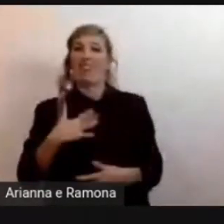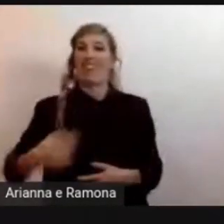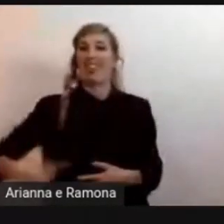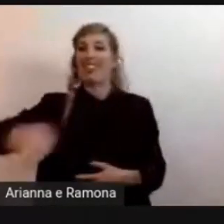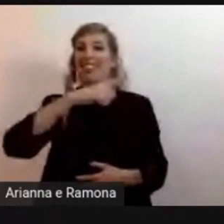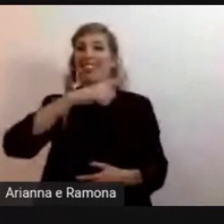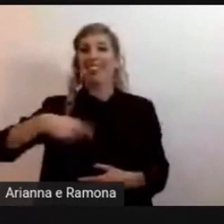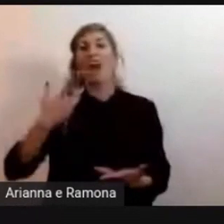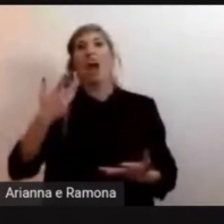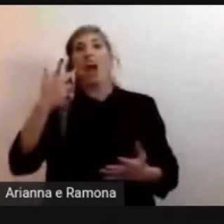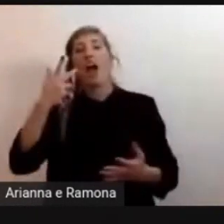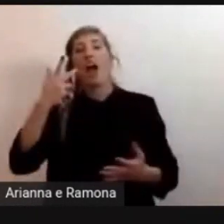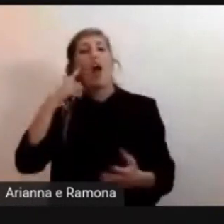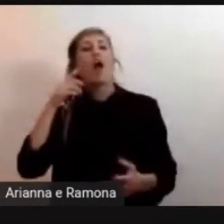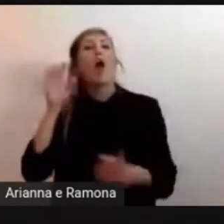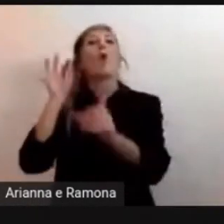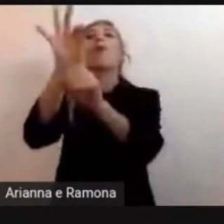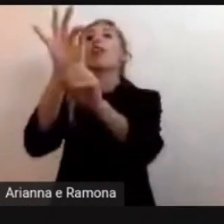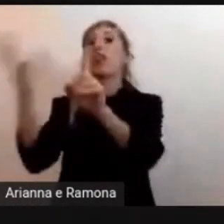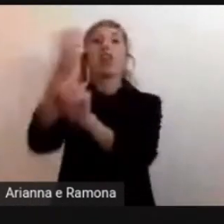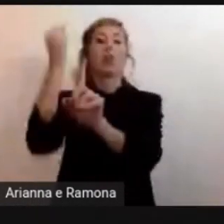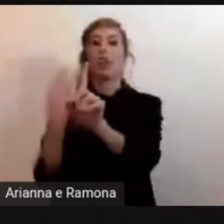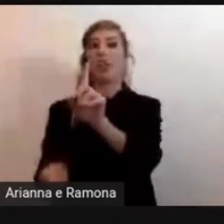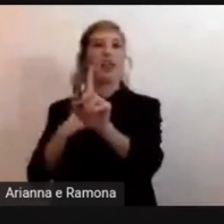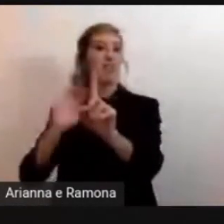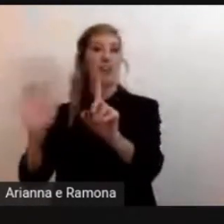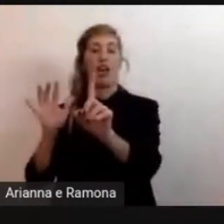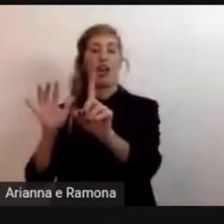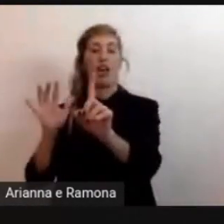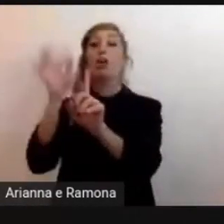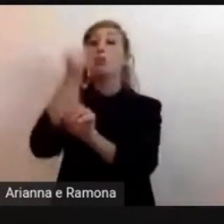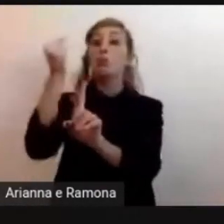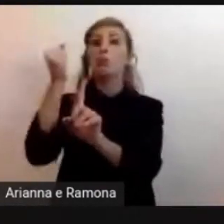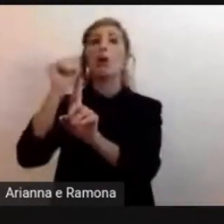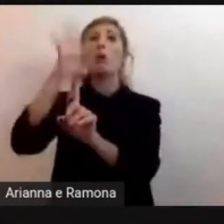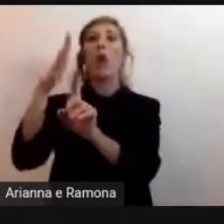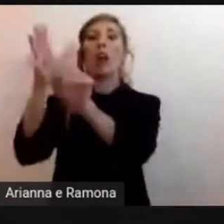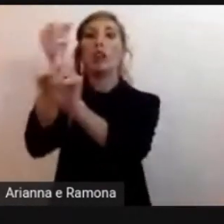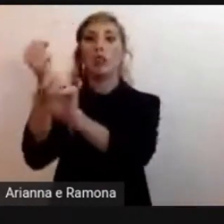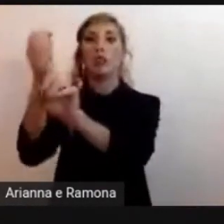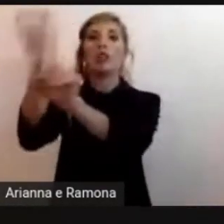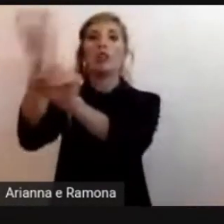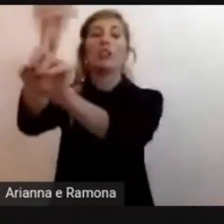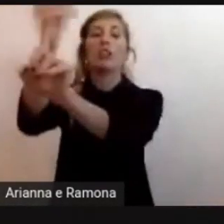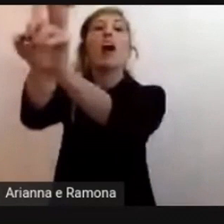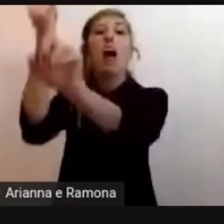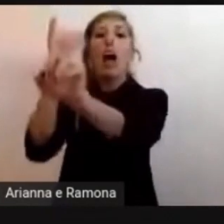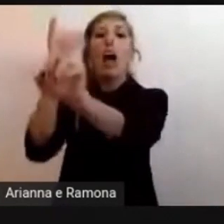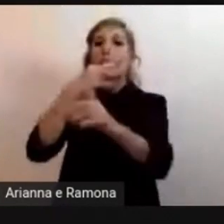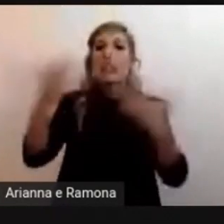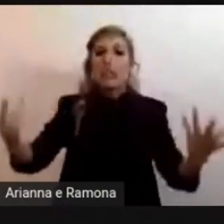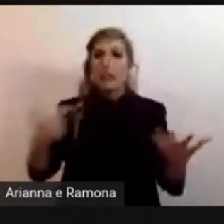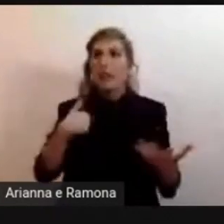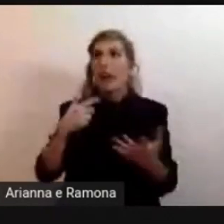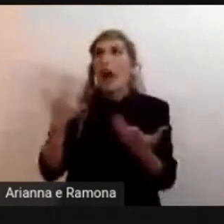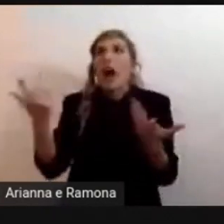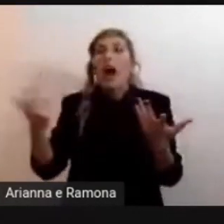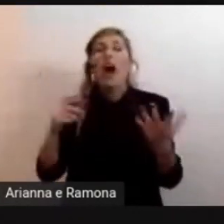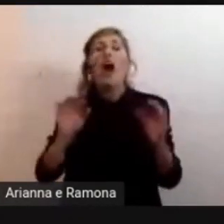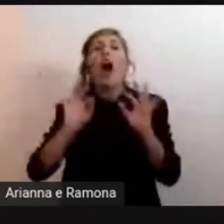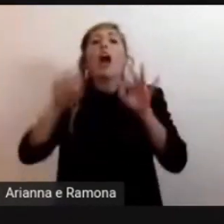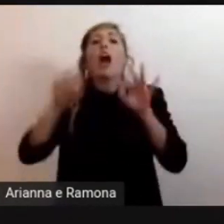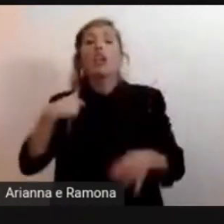raggiunge un obiettivo comune del immediatamente proseguire una per poi un'altra con un omaggio ordina il momento di